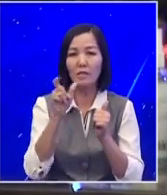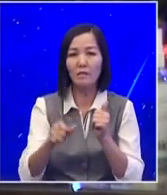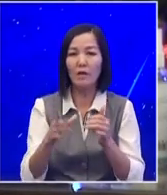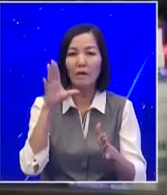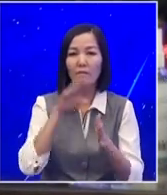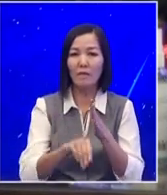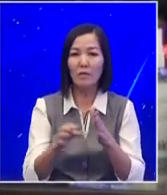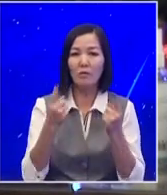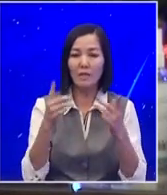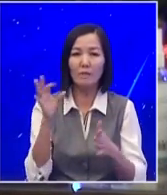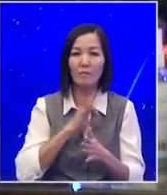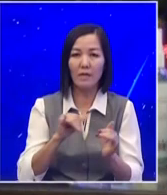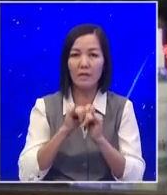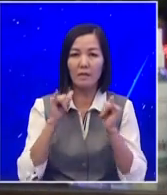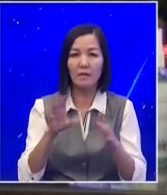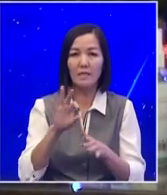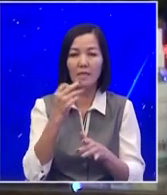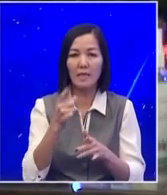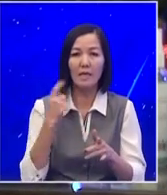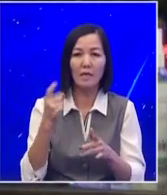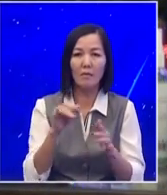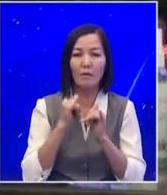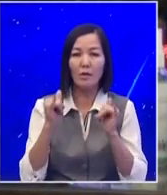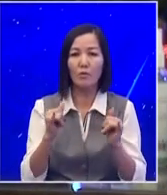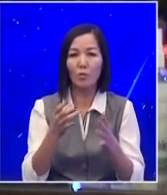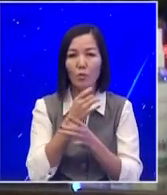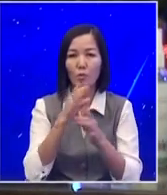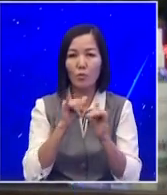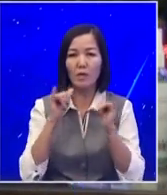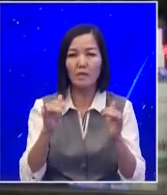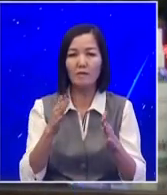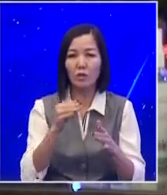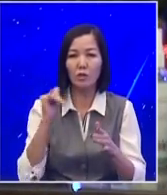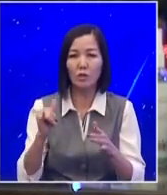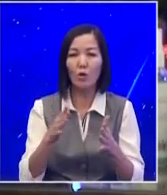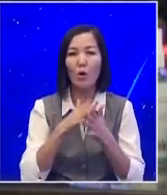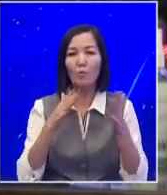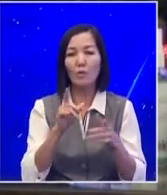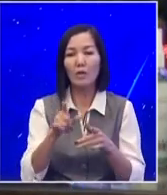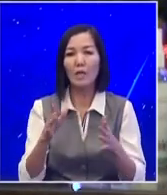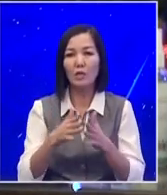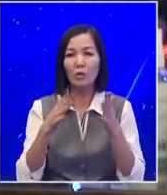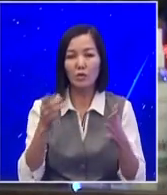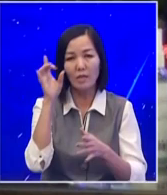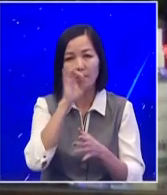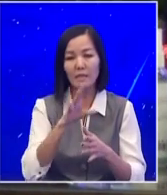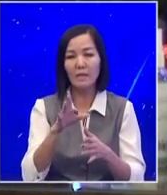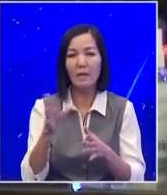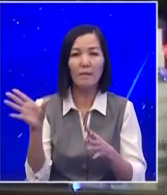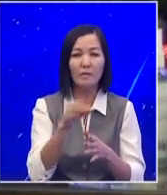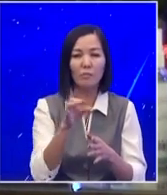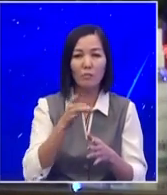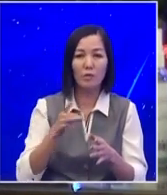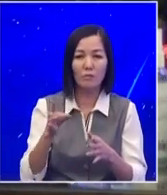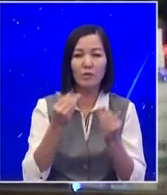внес неоценимый вклад в социально-экономическое, духовное, культурное развитие ЖТСУ. Многие из вас широко известны всей республике. И